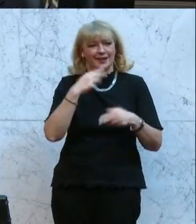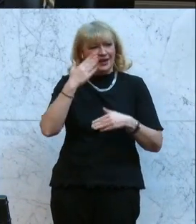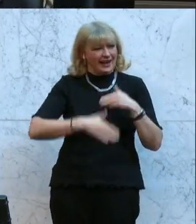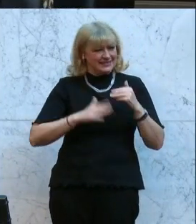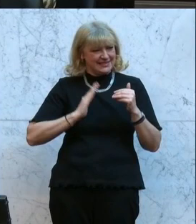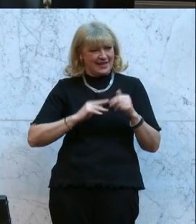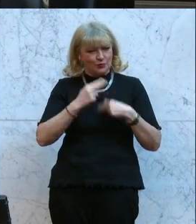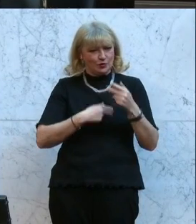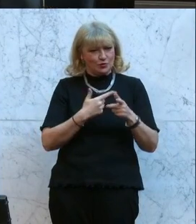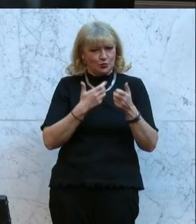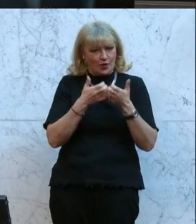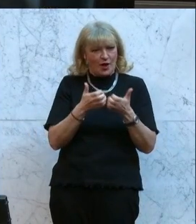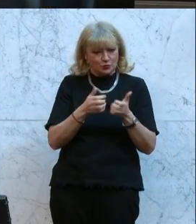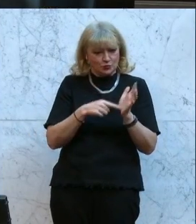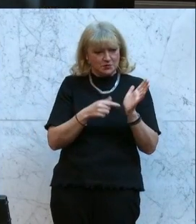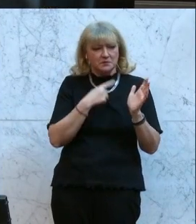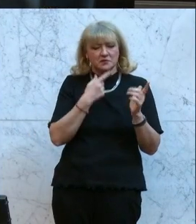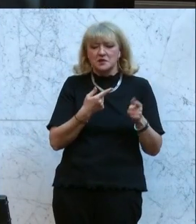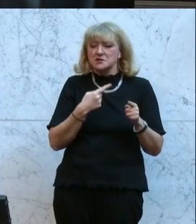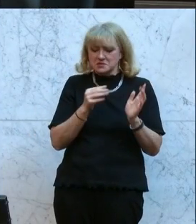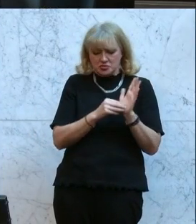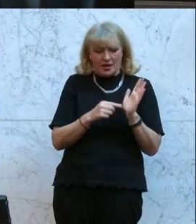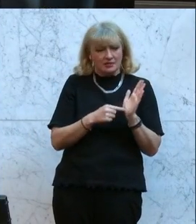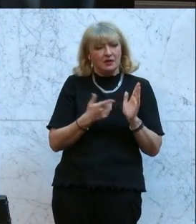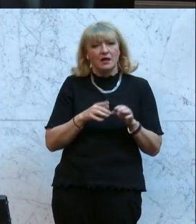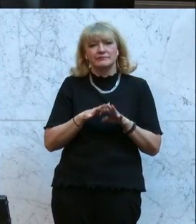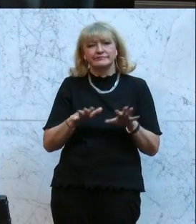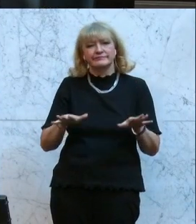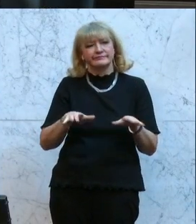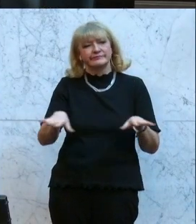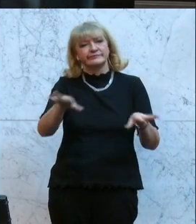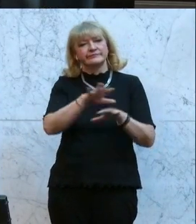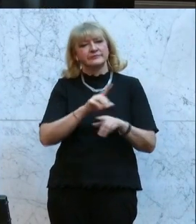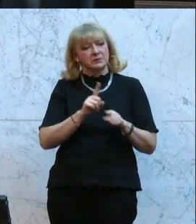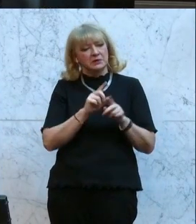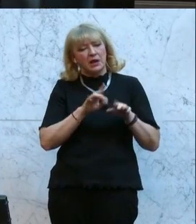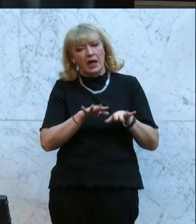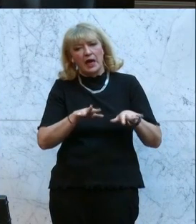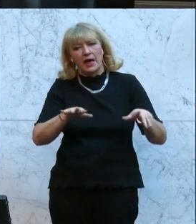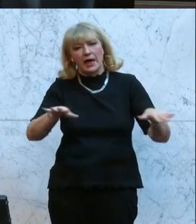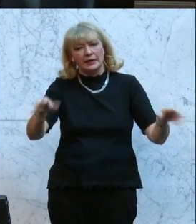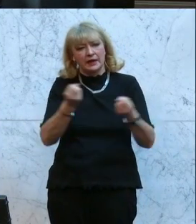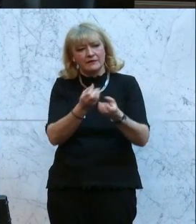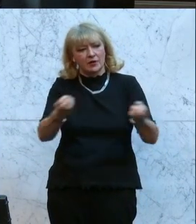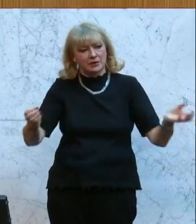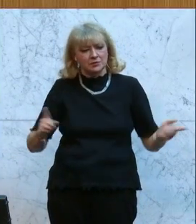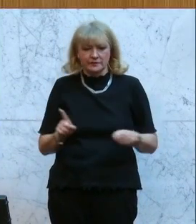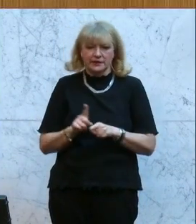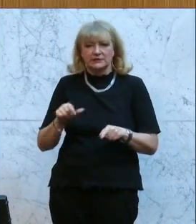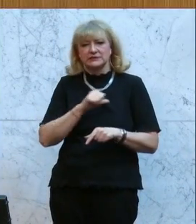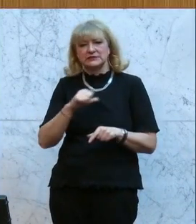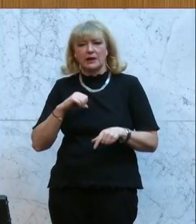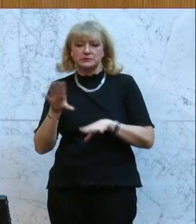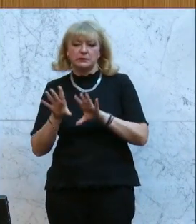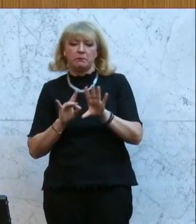Grünen. Und langsam verbreitet sich die Nachricht vom Regierungsviertel in Wien bis in die kleinste Gemeindestube.